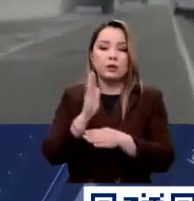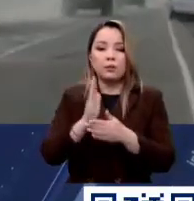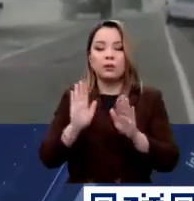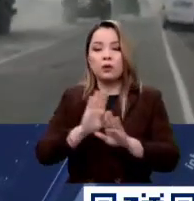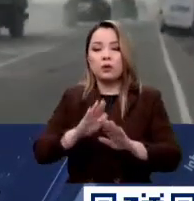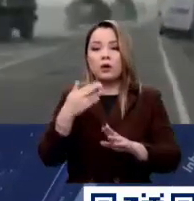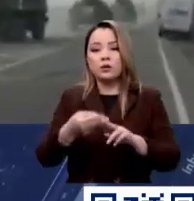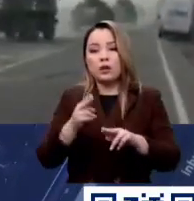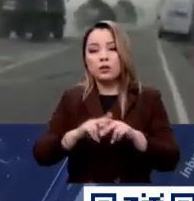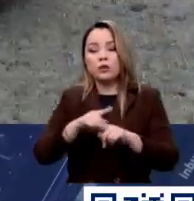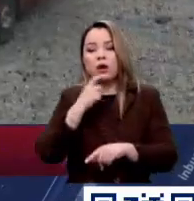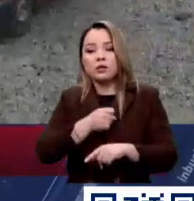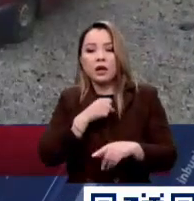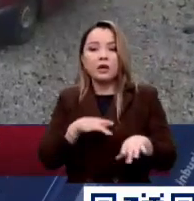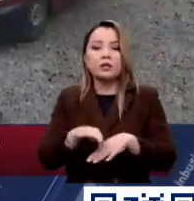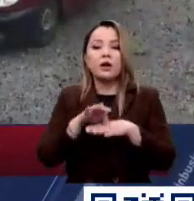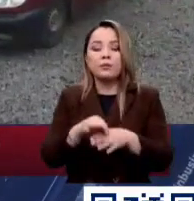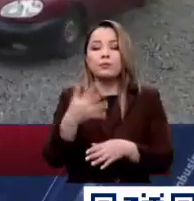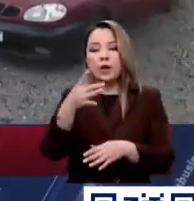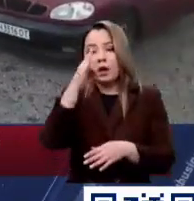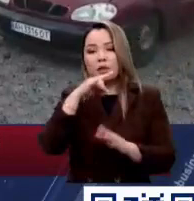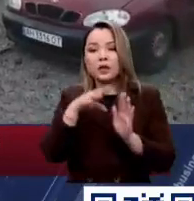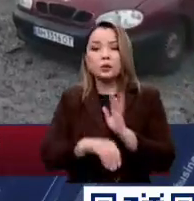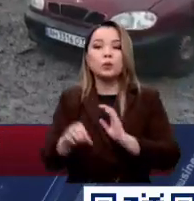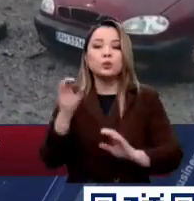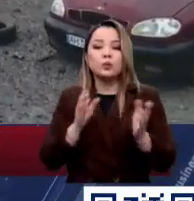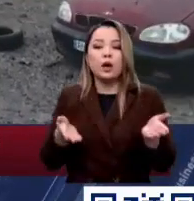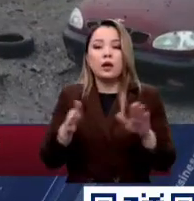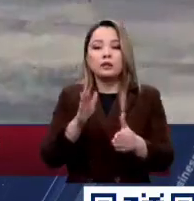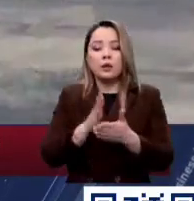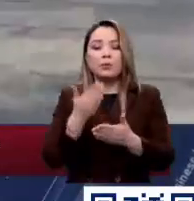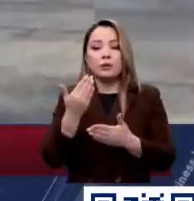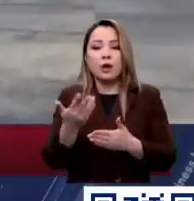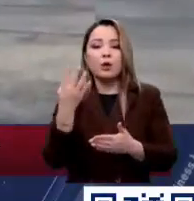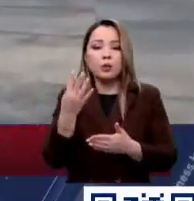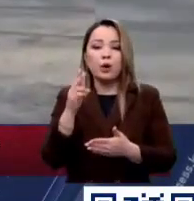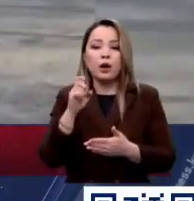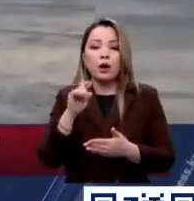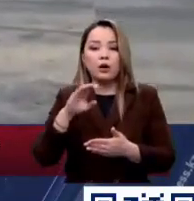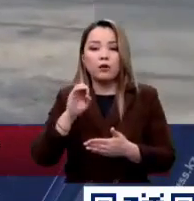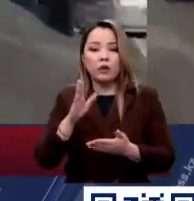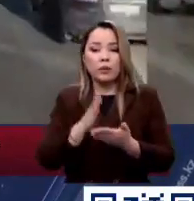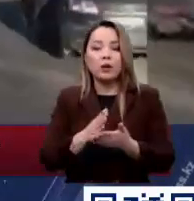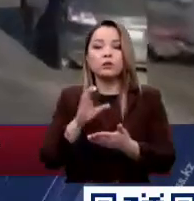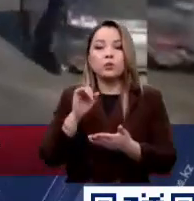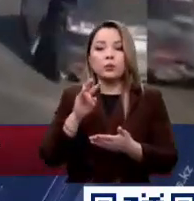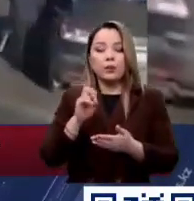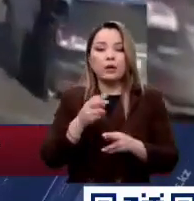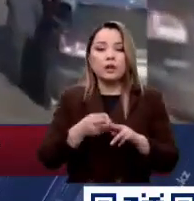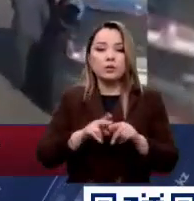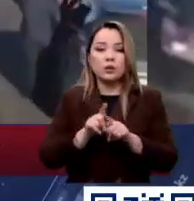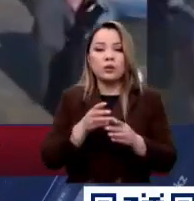емес, әскери операциялардың ортасында 5 қазақстандық студент қалып кеткен. Төртеуі Харковта, тағы бірі Сумыдан шыға алмай